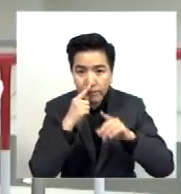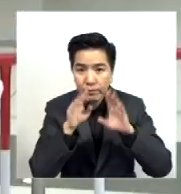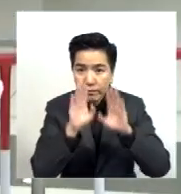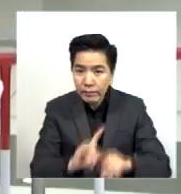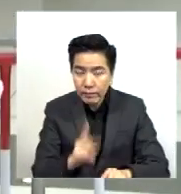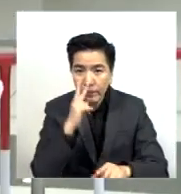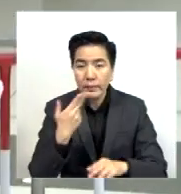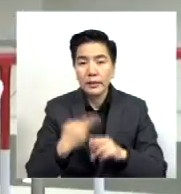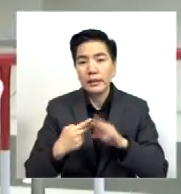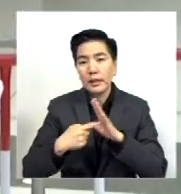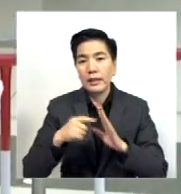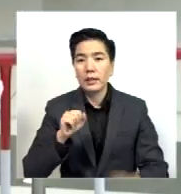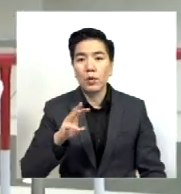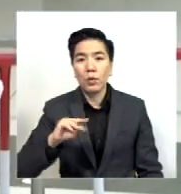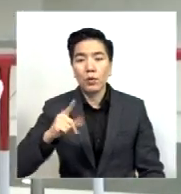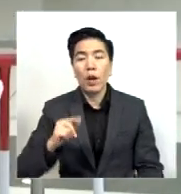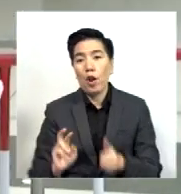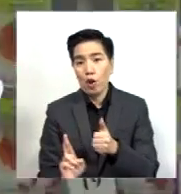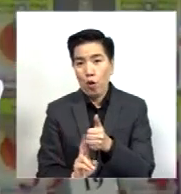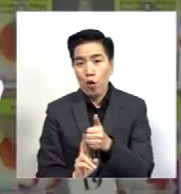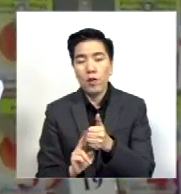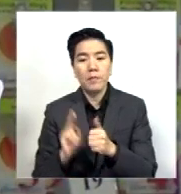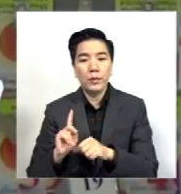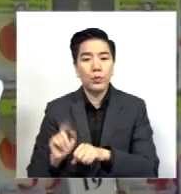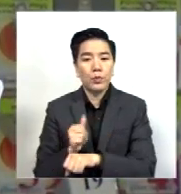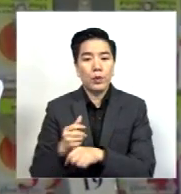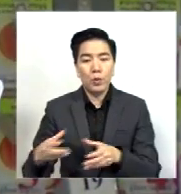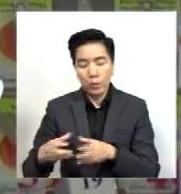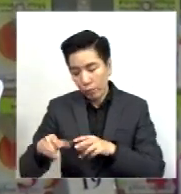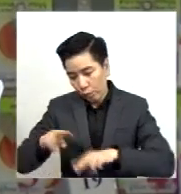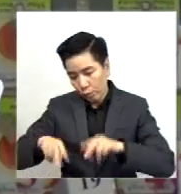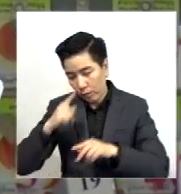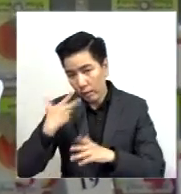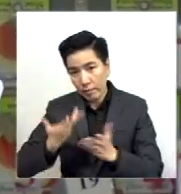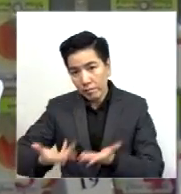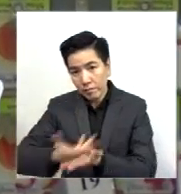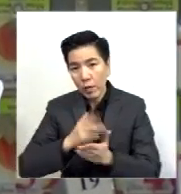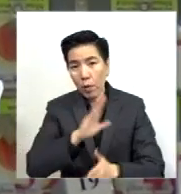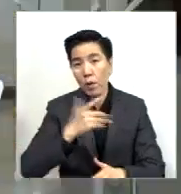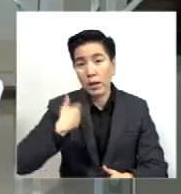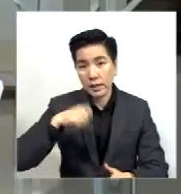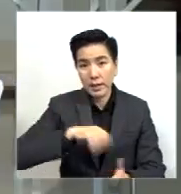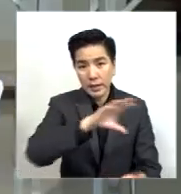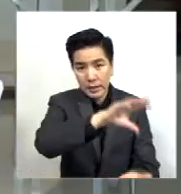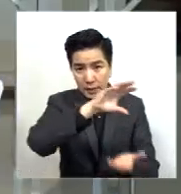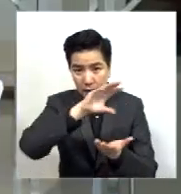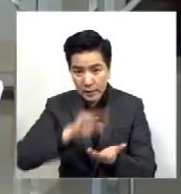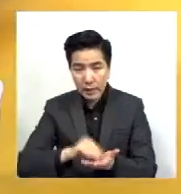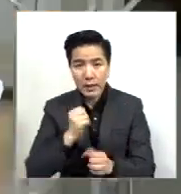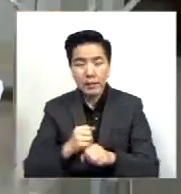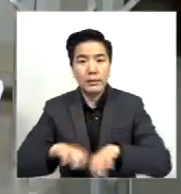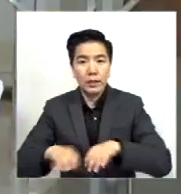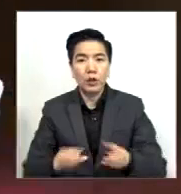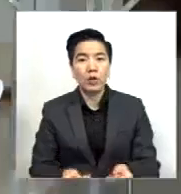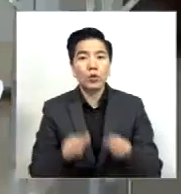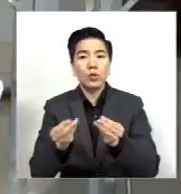โดยมีนายแสวงบุญมีรองเลขาธิการกกต.เป็นหัวหน้าทีมเพื่อที่จะนำคำวินิจฉัยของศาลในวันนี้ไปพิจารณาดำเนินการและส่